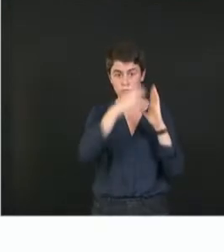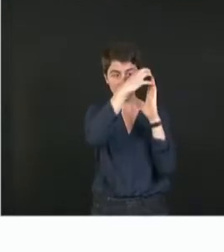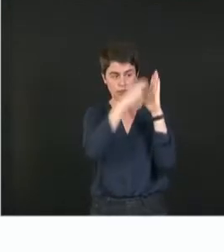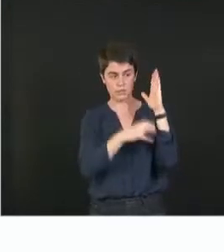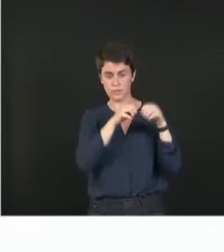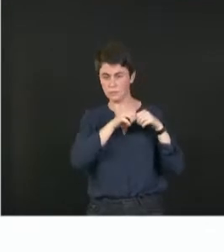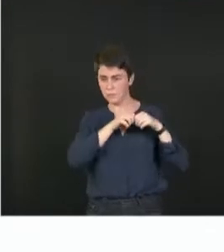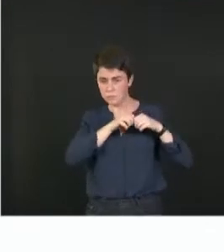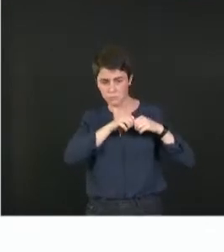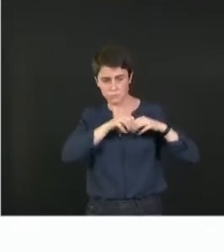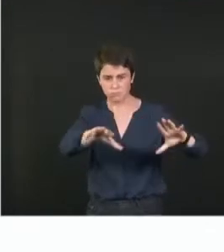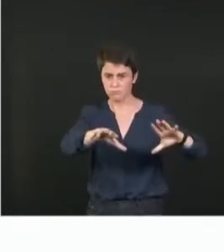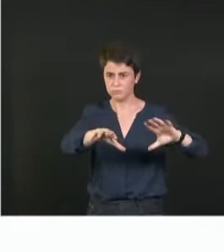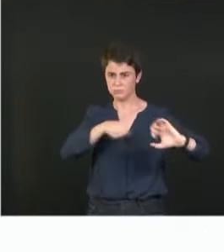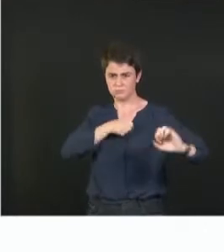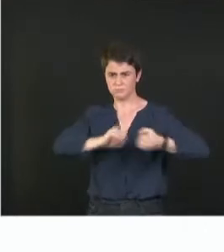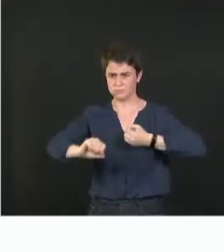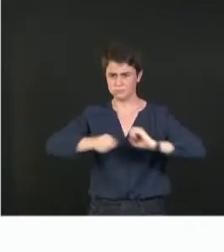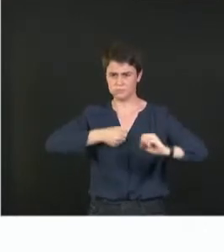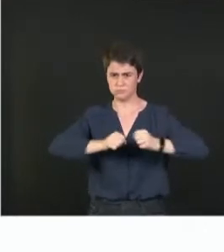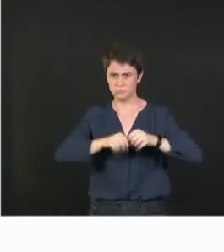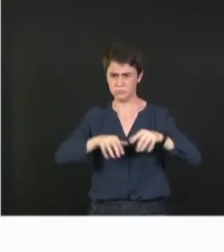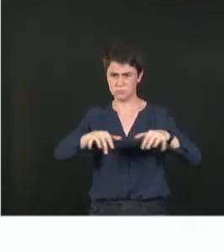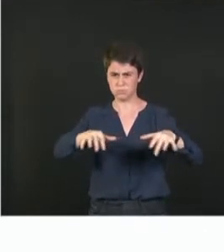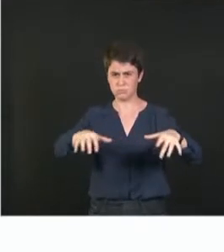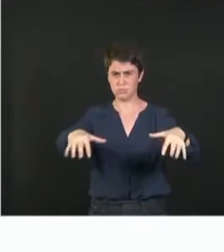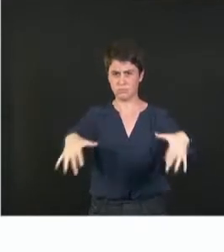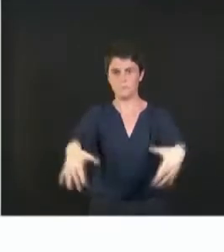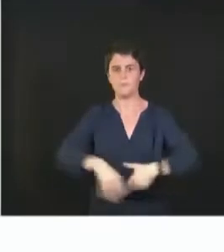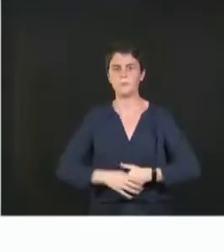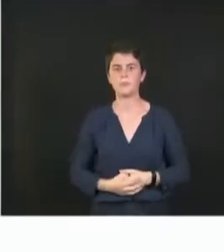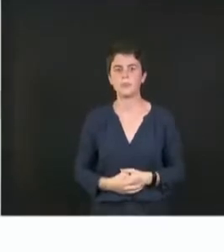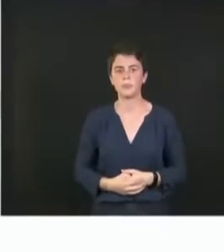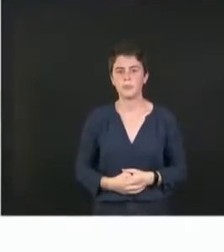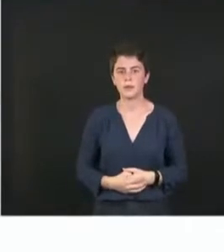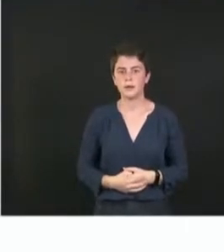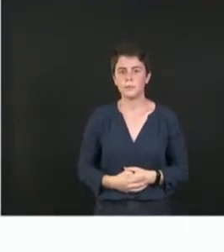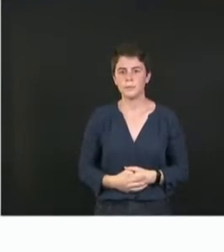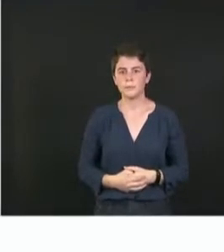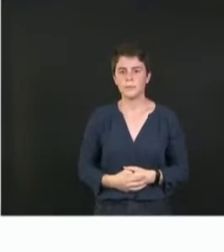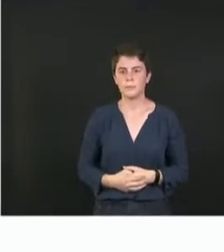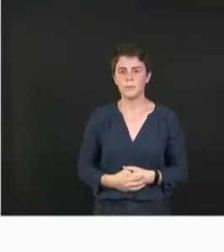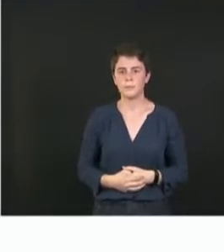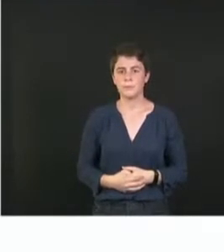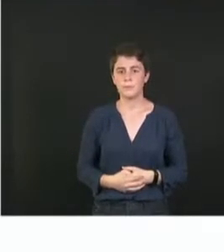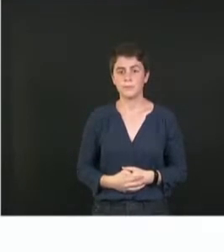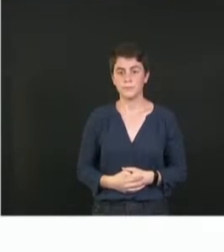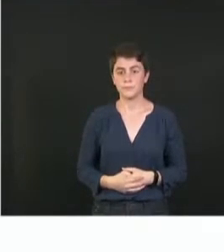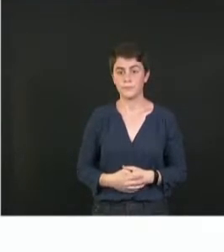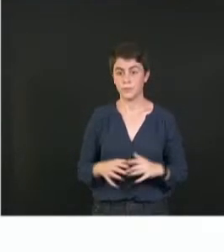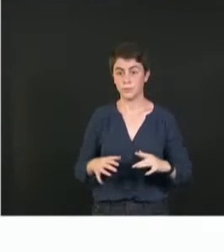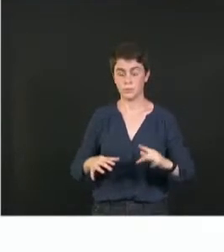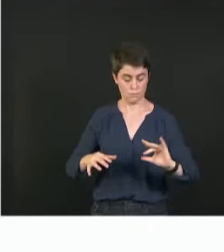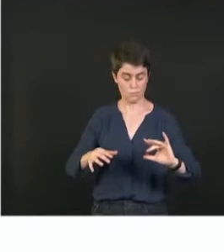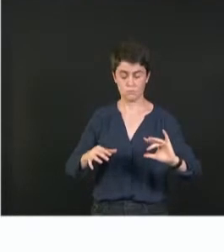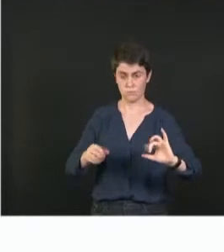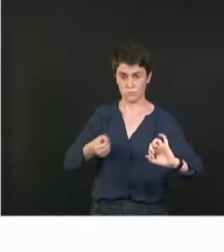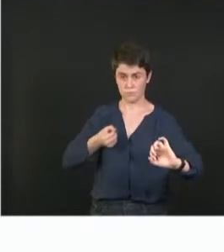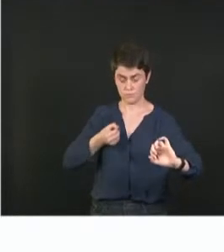s'il vous plaît. Aujourd'hui, il y a la suivante. Merci. Voilà, le mouvement